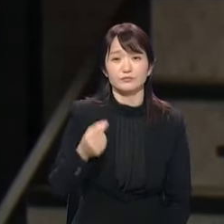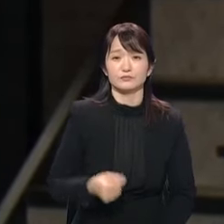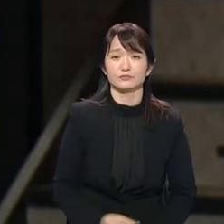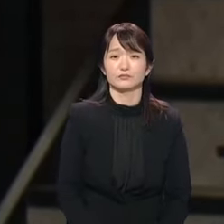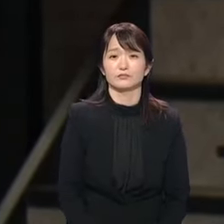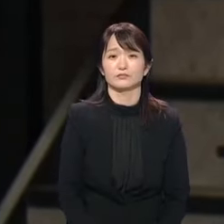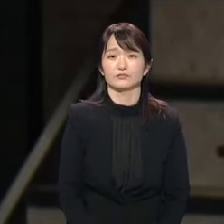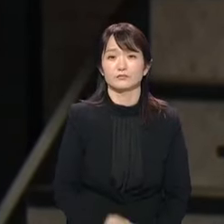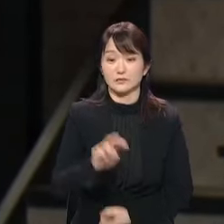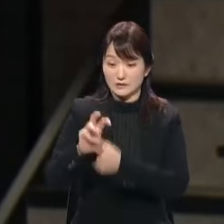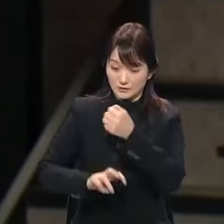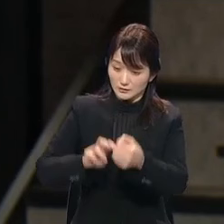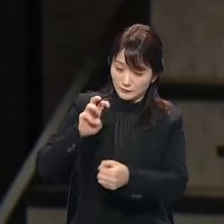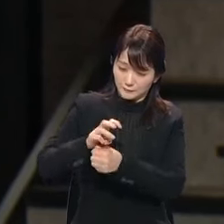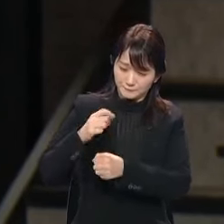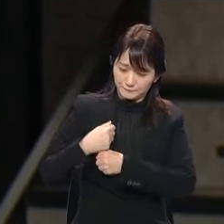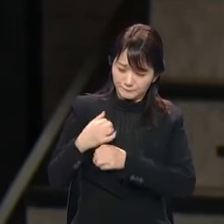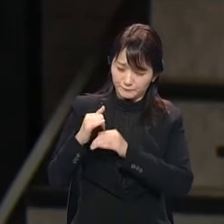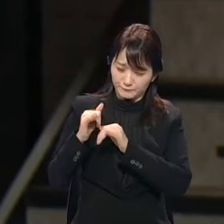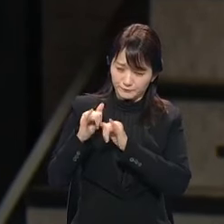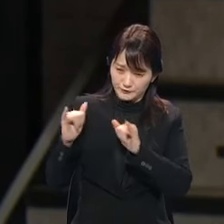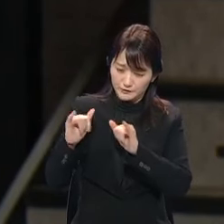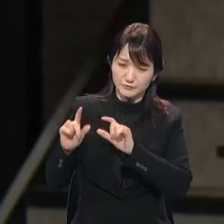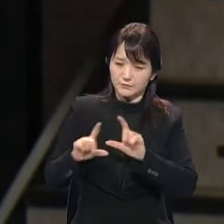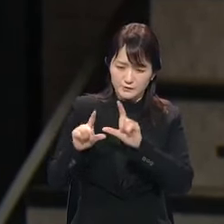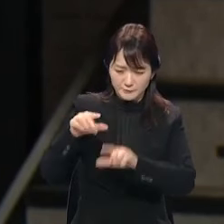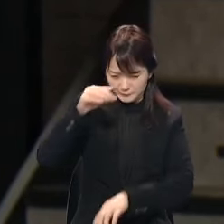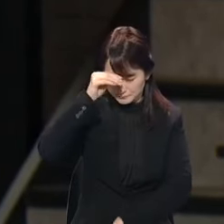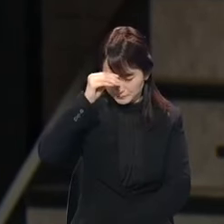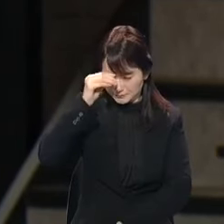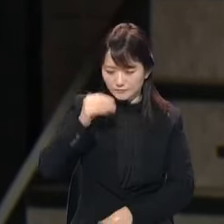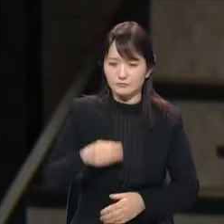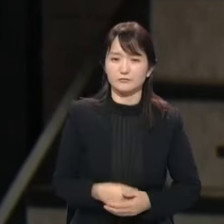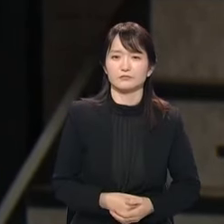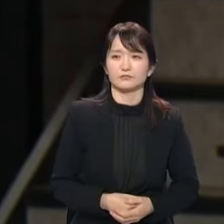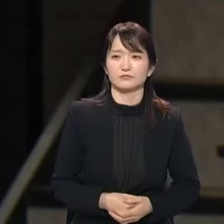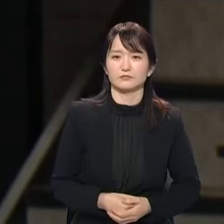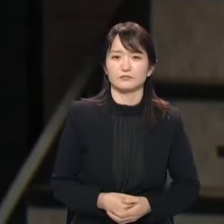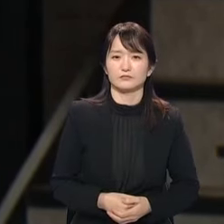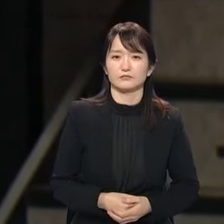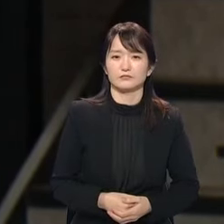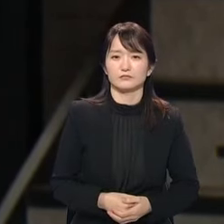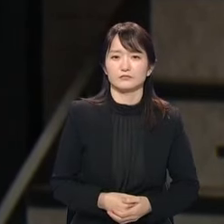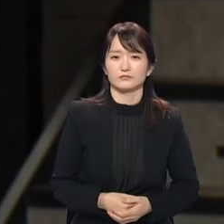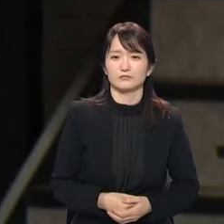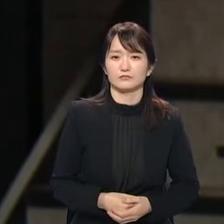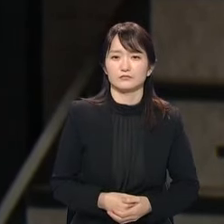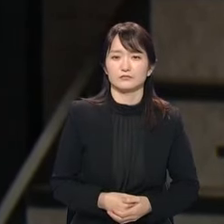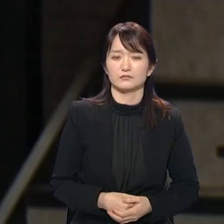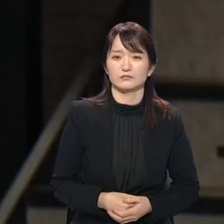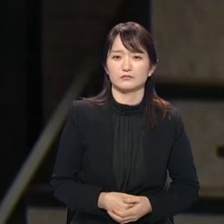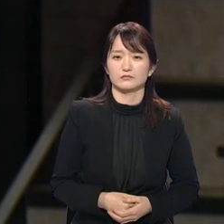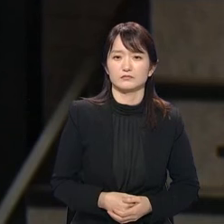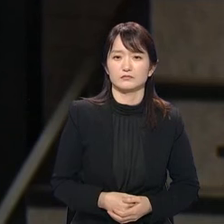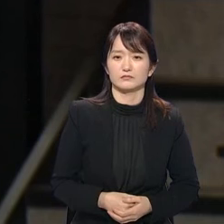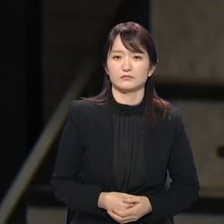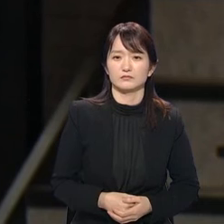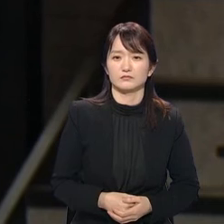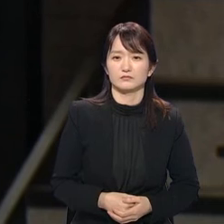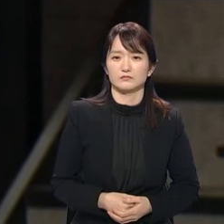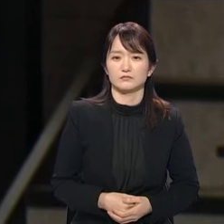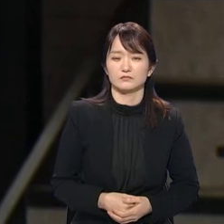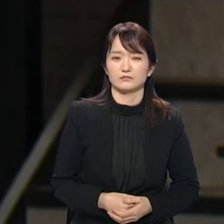물론 30년의 모범적이다 것은 뭐 근데 이제 어 이렇게 파면하는 해임되는 거랑 마찬가지 결과가 있다는 거는 뭐